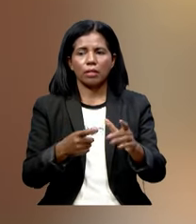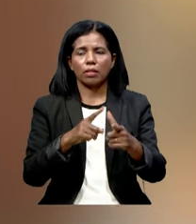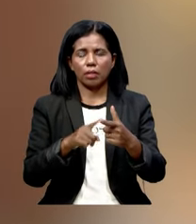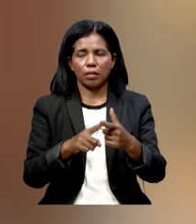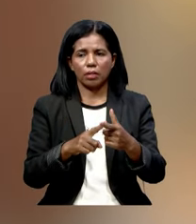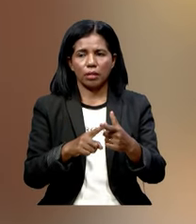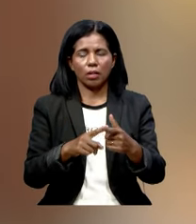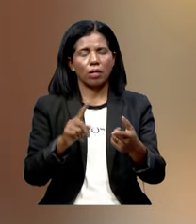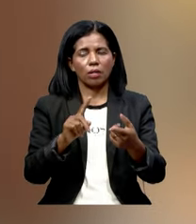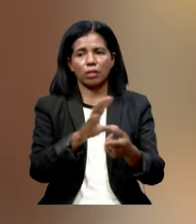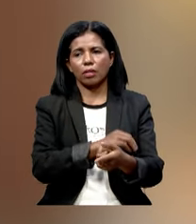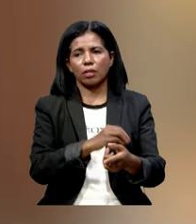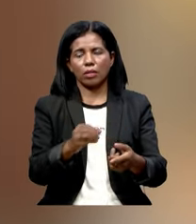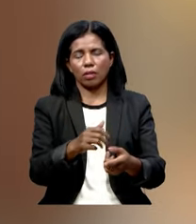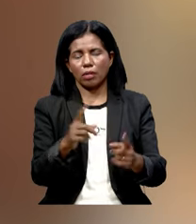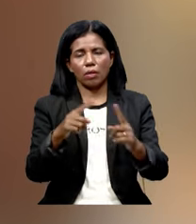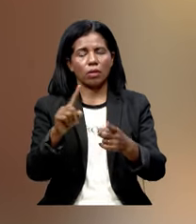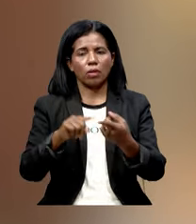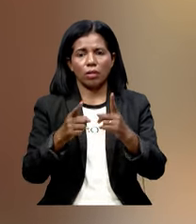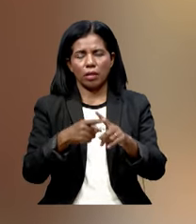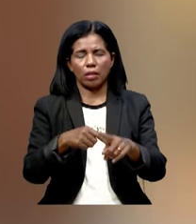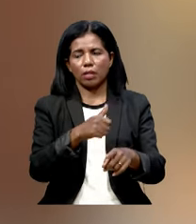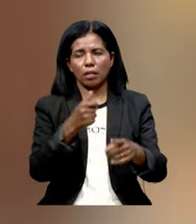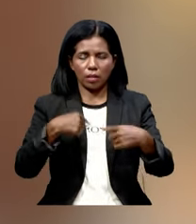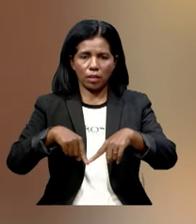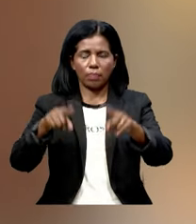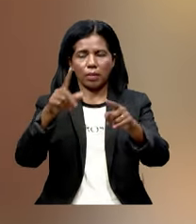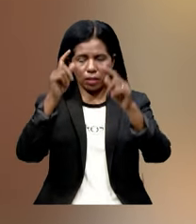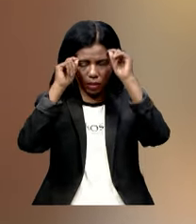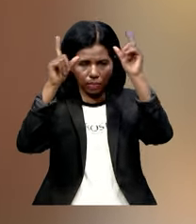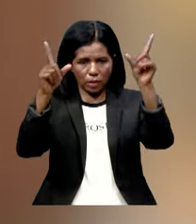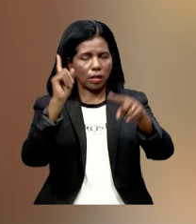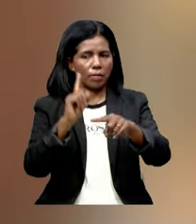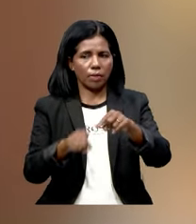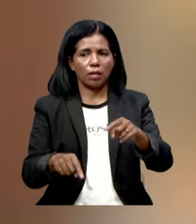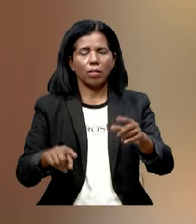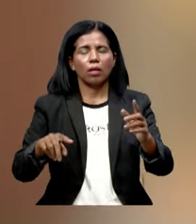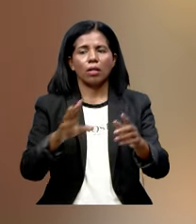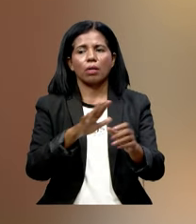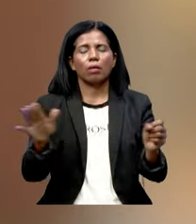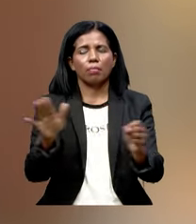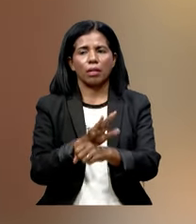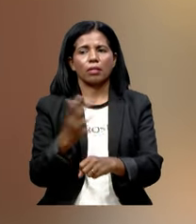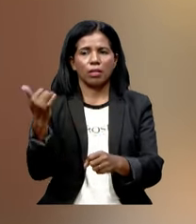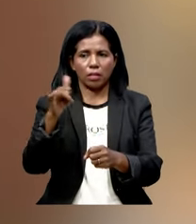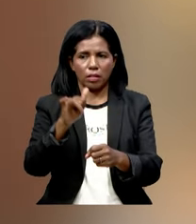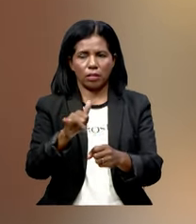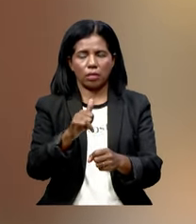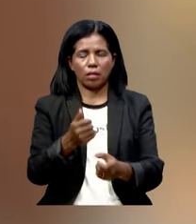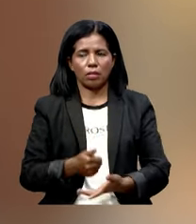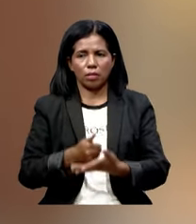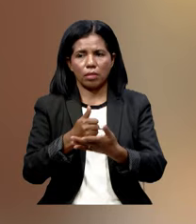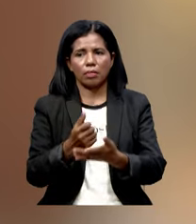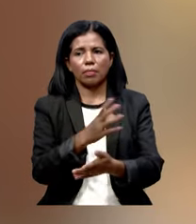dadau ohi lor ohi bar paciente balu tenke fila batimos label completo sirnia sa tratamento am balu